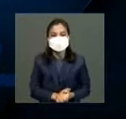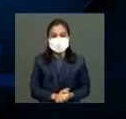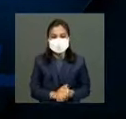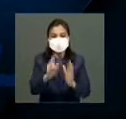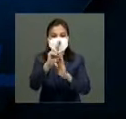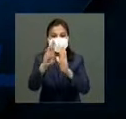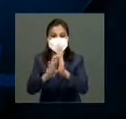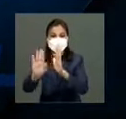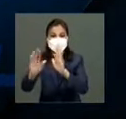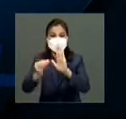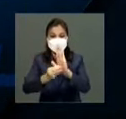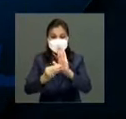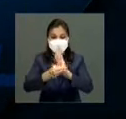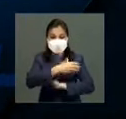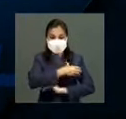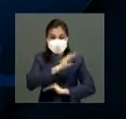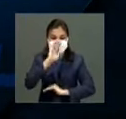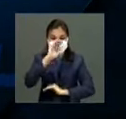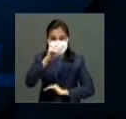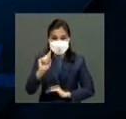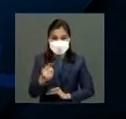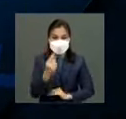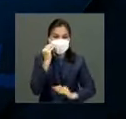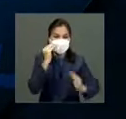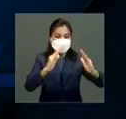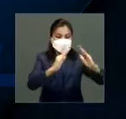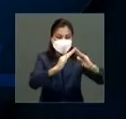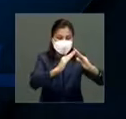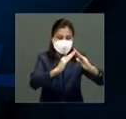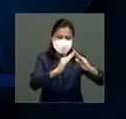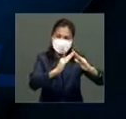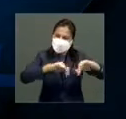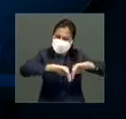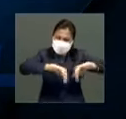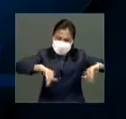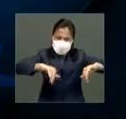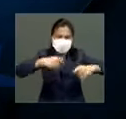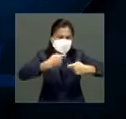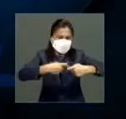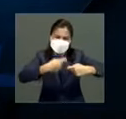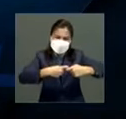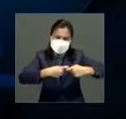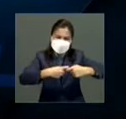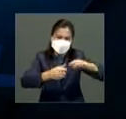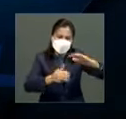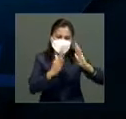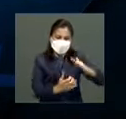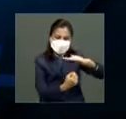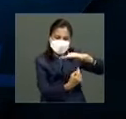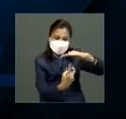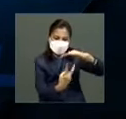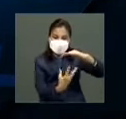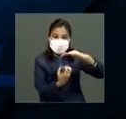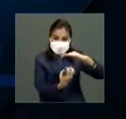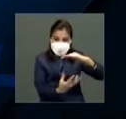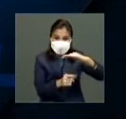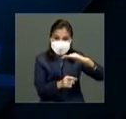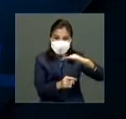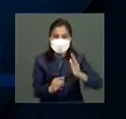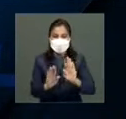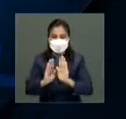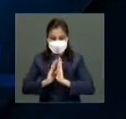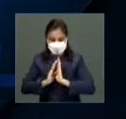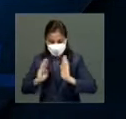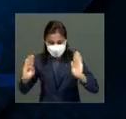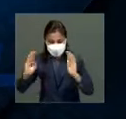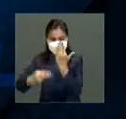บนึงครับถ้าอยู่บ้านไม่ได้อยู่บ้านแล้วแยกไม่ได้เพราะว่าอยู่รวมกันเป็นกลุ่มใหญ่ๆก็หาที่ให้อยู่ต้องขอบคุณ3โรงแรมนี้